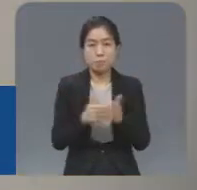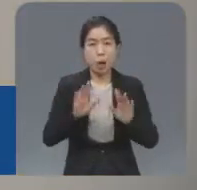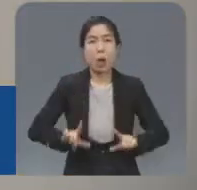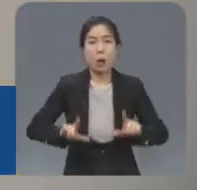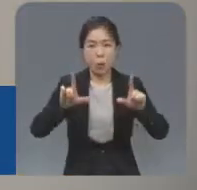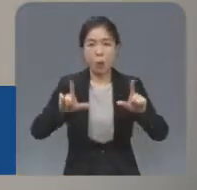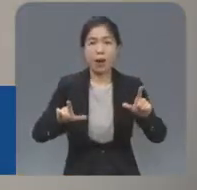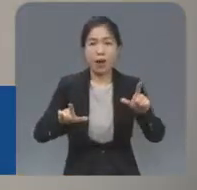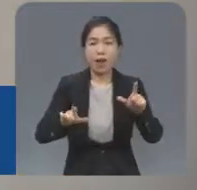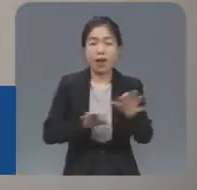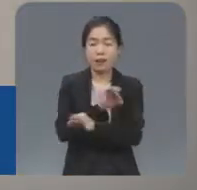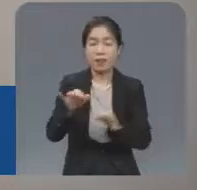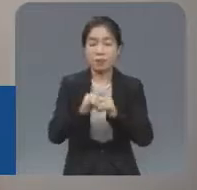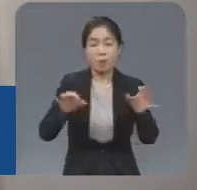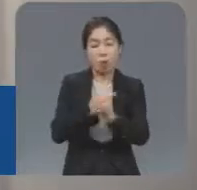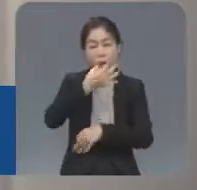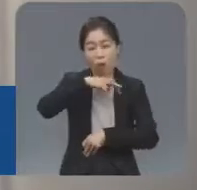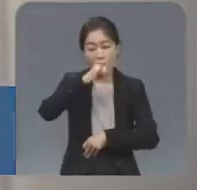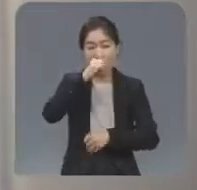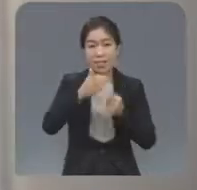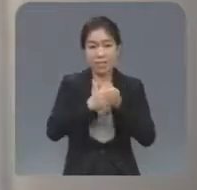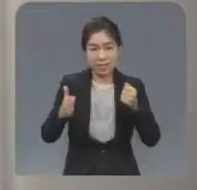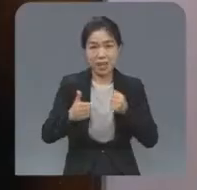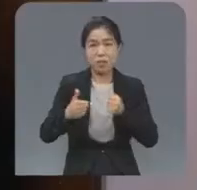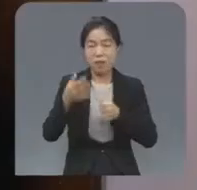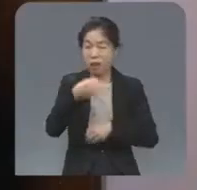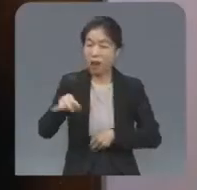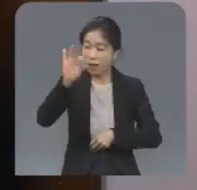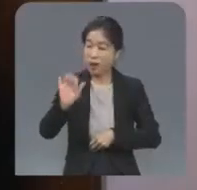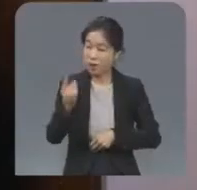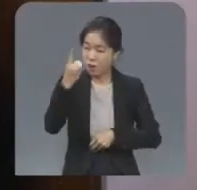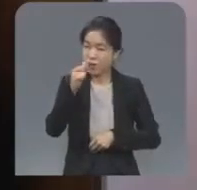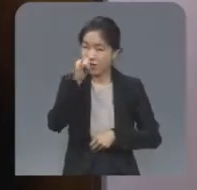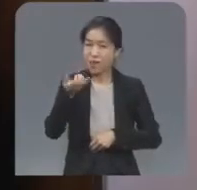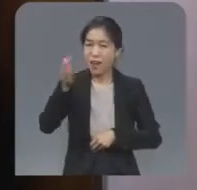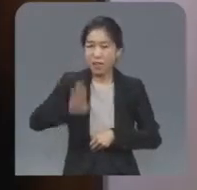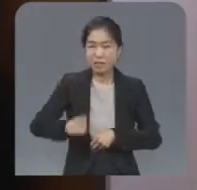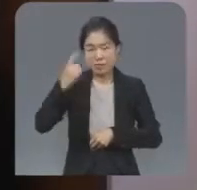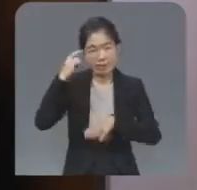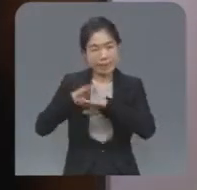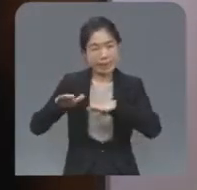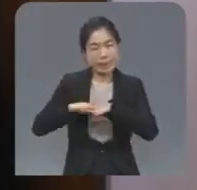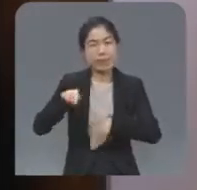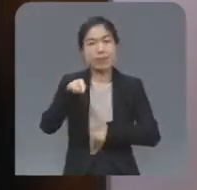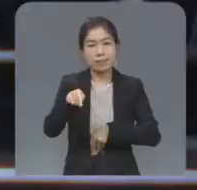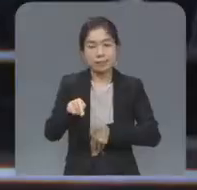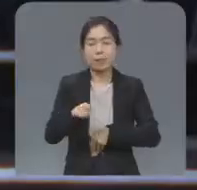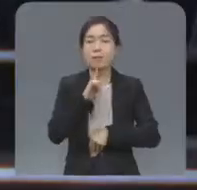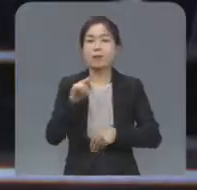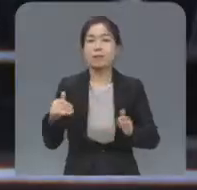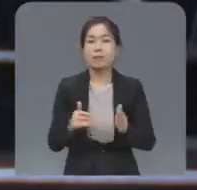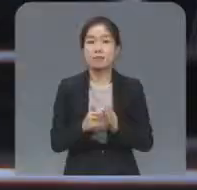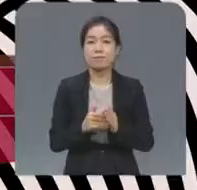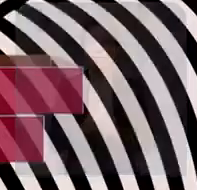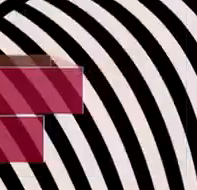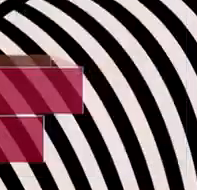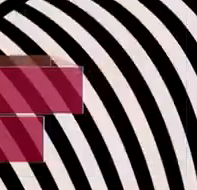올해도 사업자가 경영 효율화로 가격 인상 요인을 흡수하도록 했다고 덧붙였습니다.